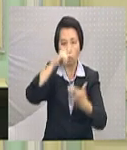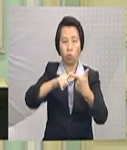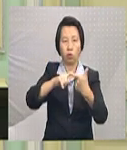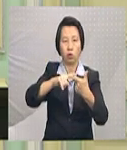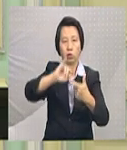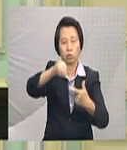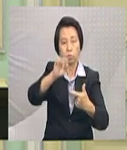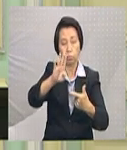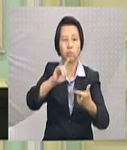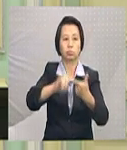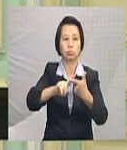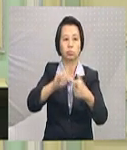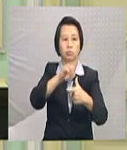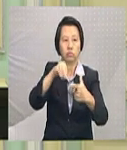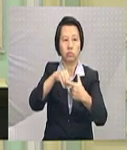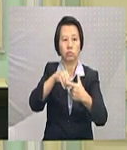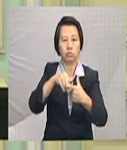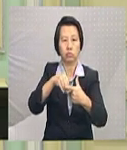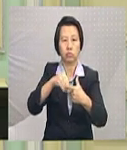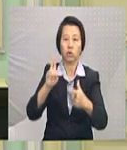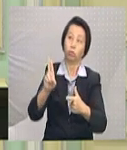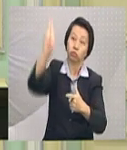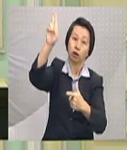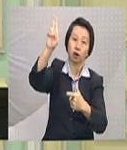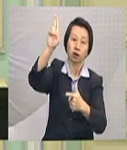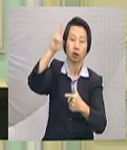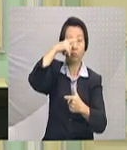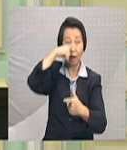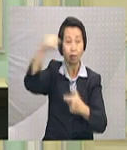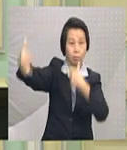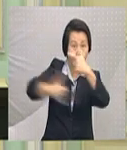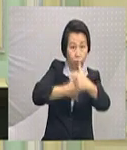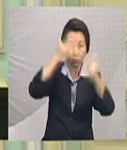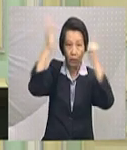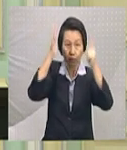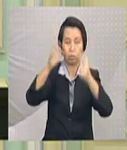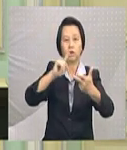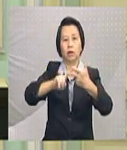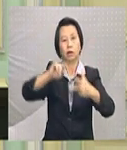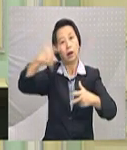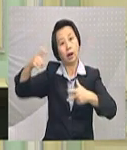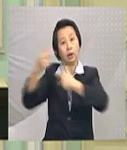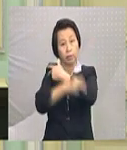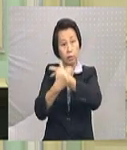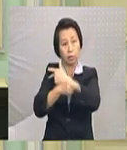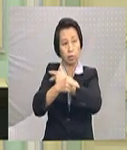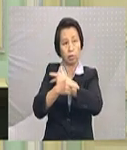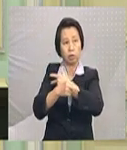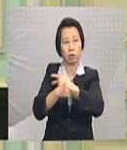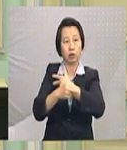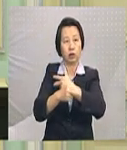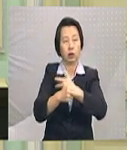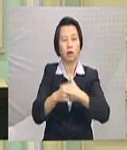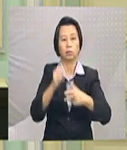di Johor, termasuk di sebelah utara ataupun di negeri-negeri lain. Di negeri-negeri